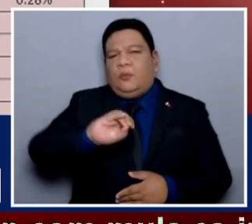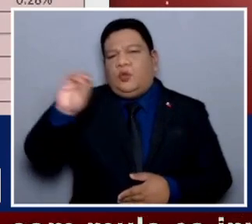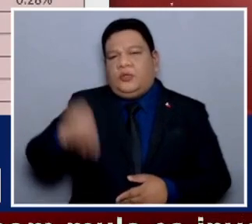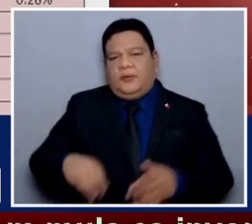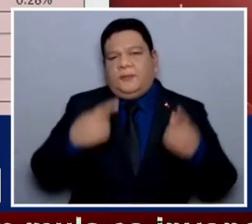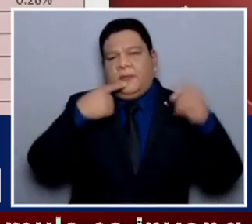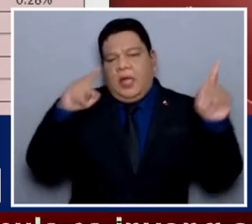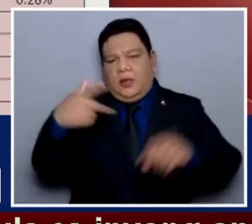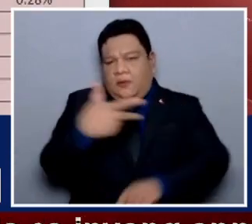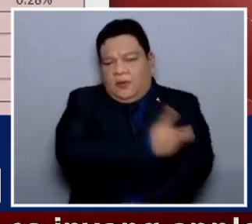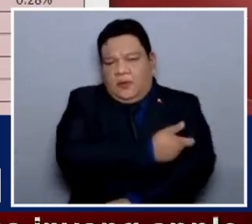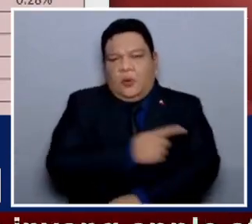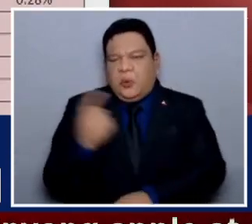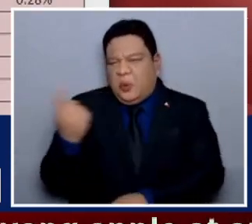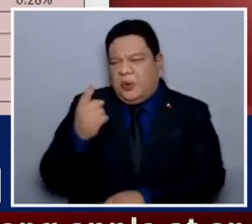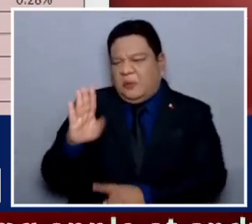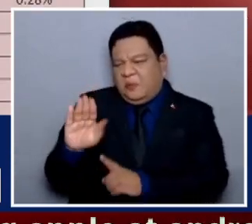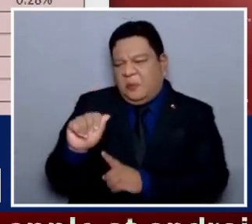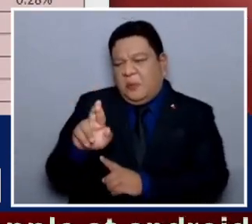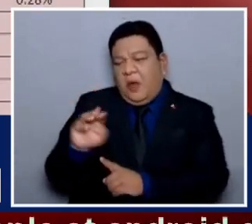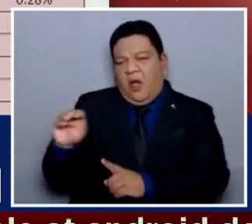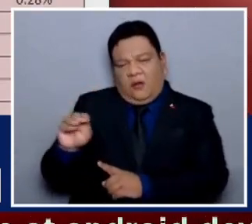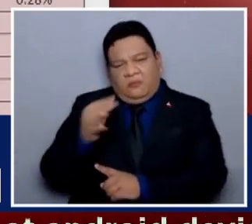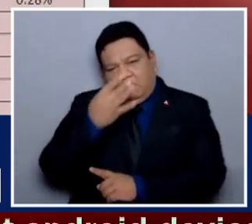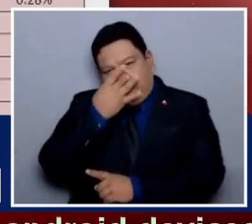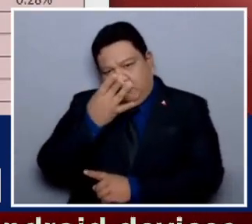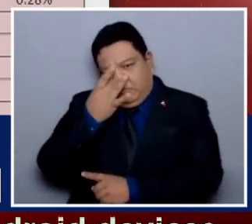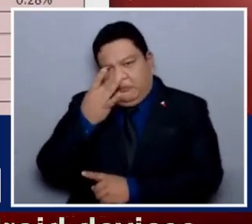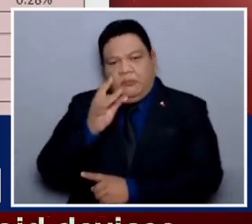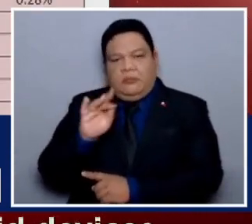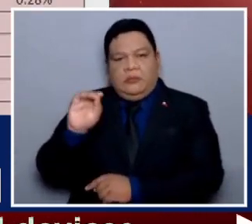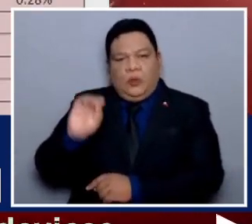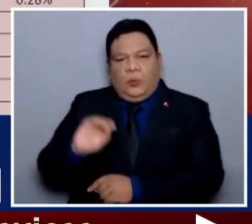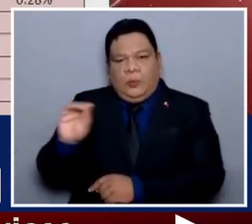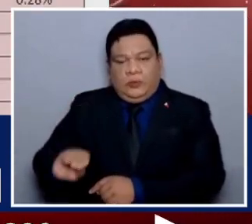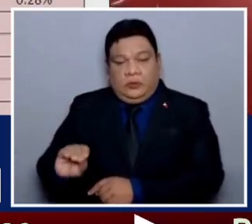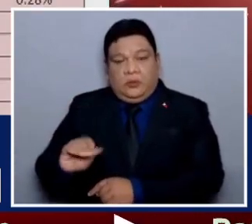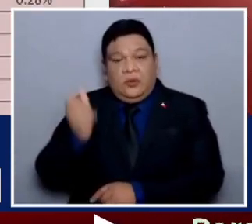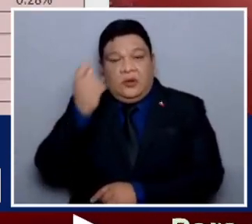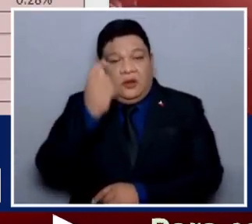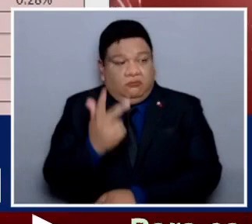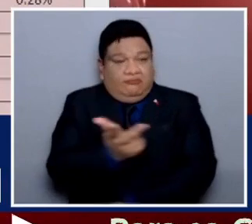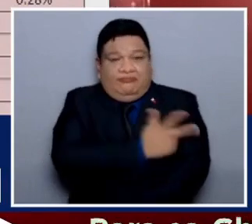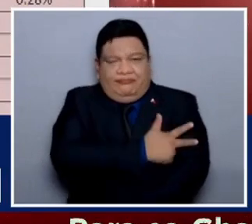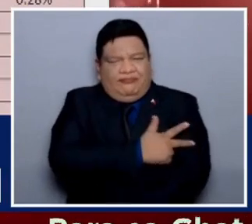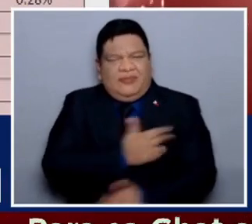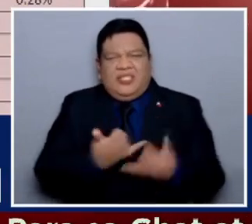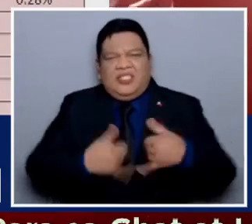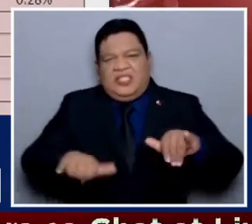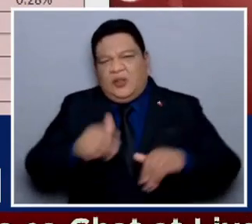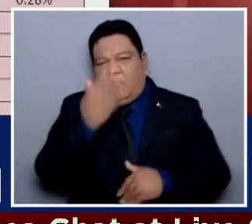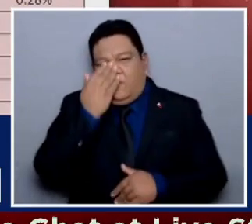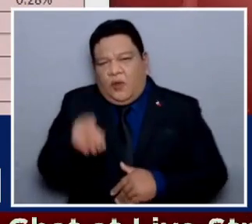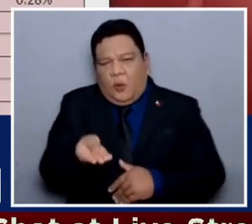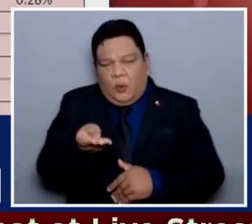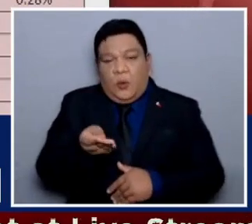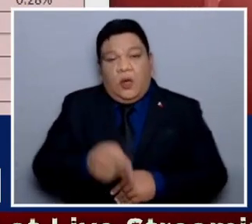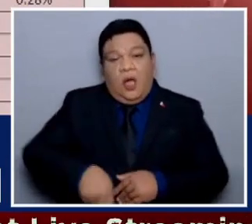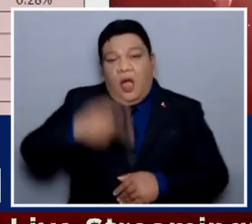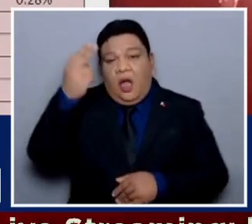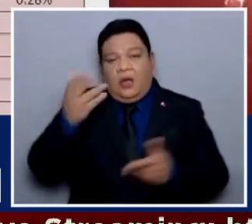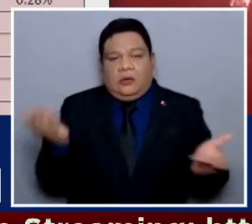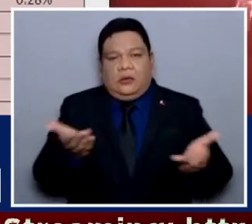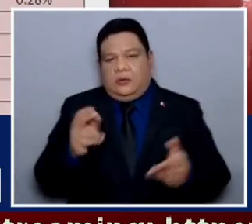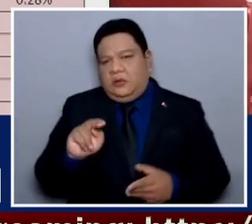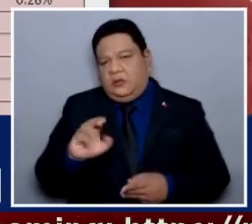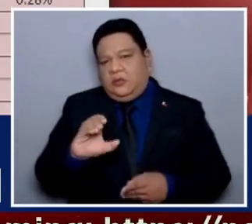target. Yun nga lang, nananatiling mababa ang porsyento ng mga nabigyan na ng booster sa buong bansa. Pinakamataas na ang NCR na